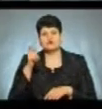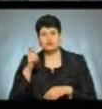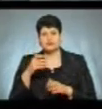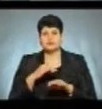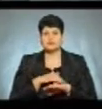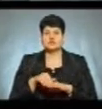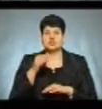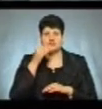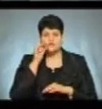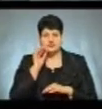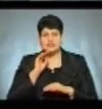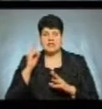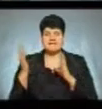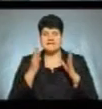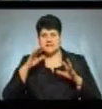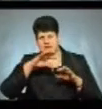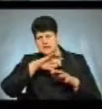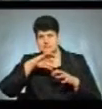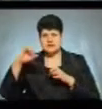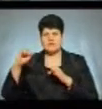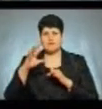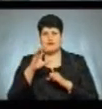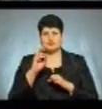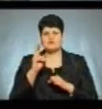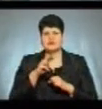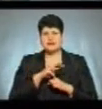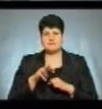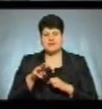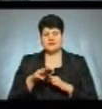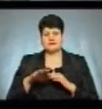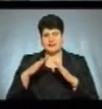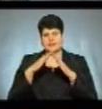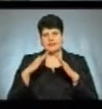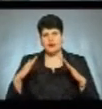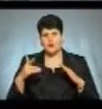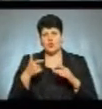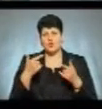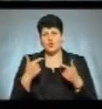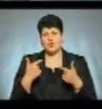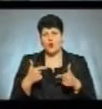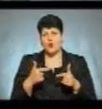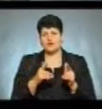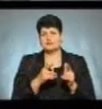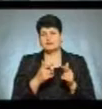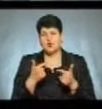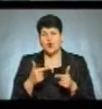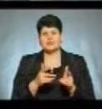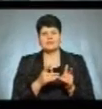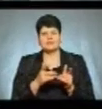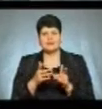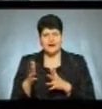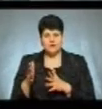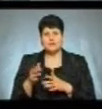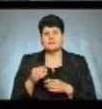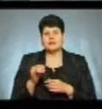вулиці Шевченка вітер зірвав 500 квадратних метрів даху готелю, повідомив речник пожежно-рятувальної служби Тернопільщини